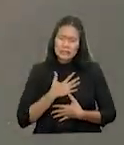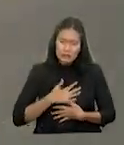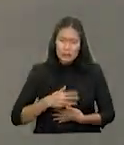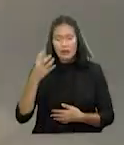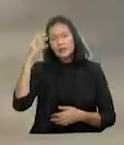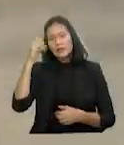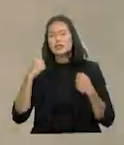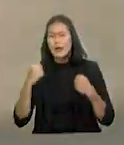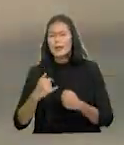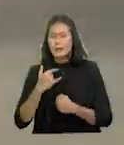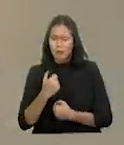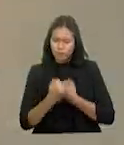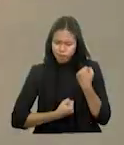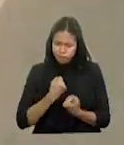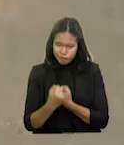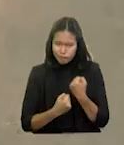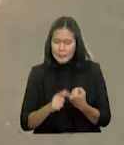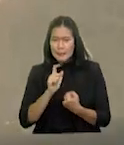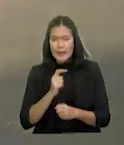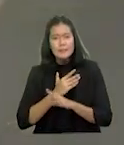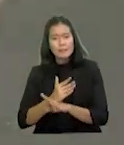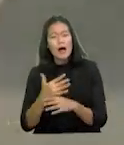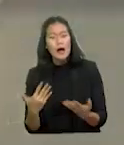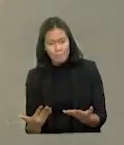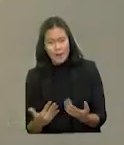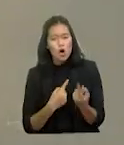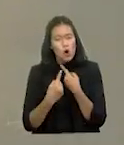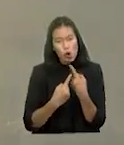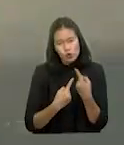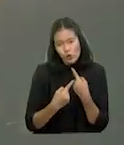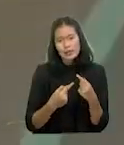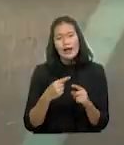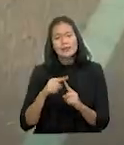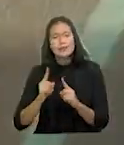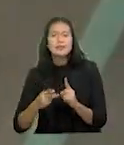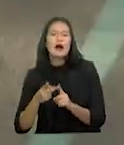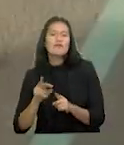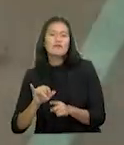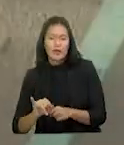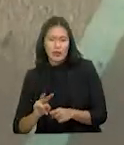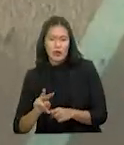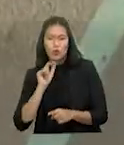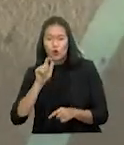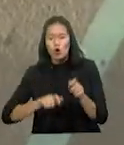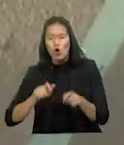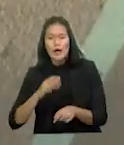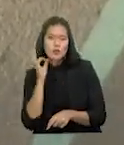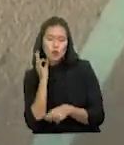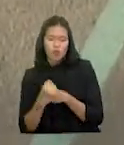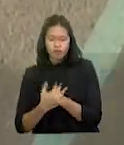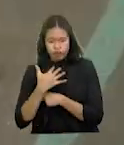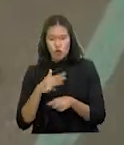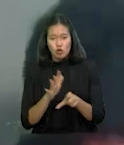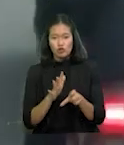Kota Bekasi terus melakukan upaya pencegahan diantaranya konseling dan tes HIV kepada orang berisiko HIV,